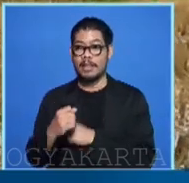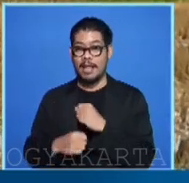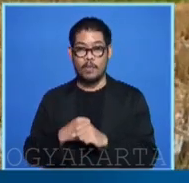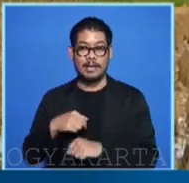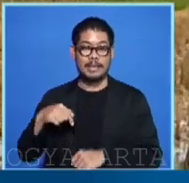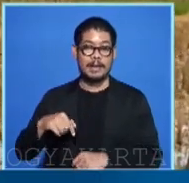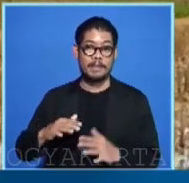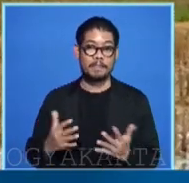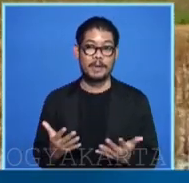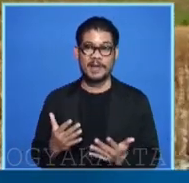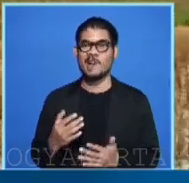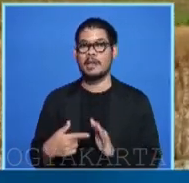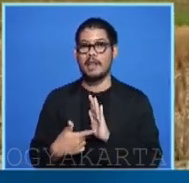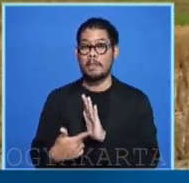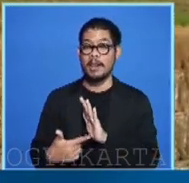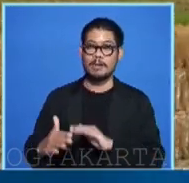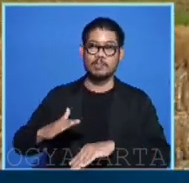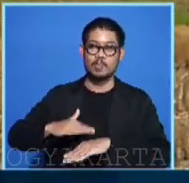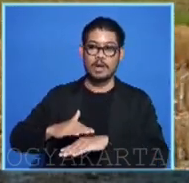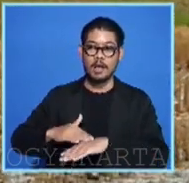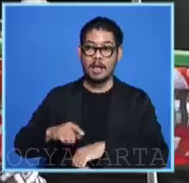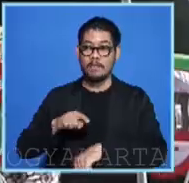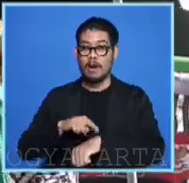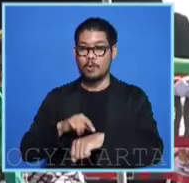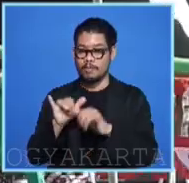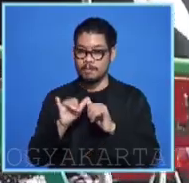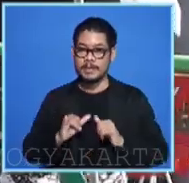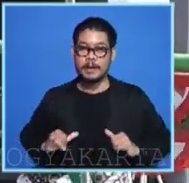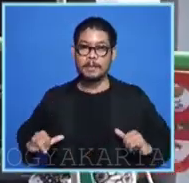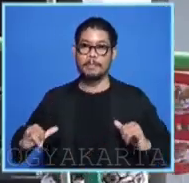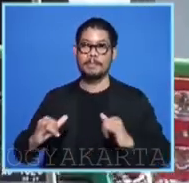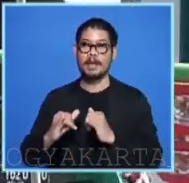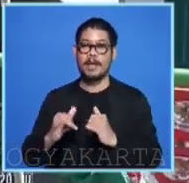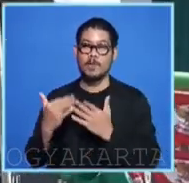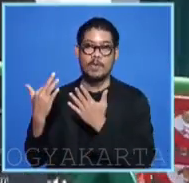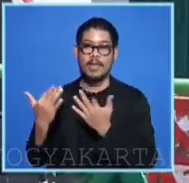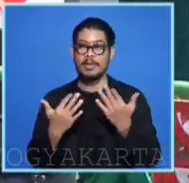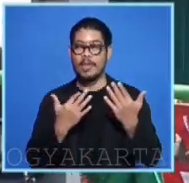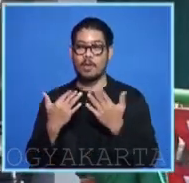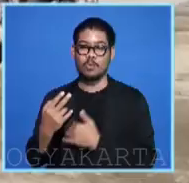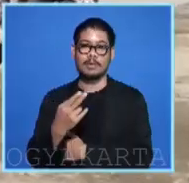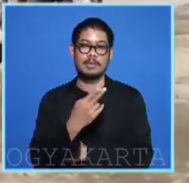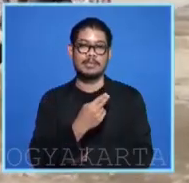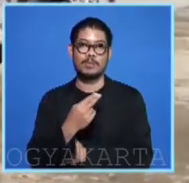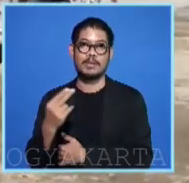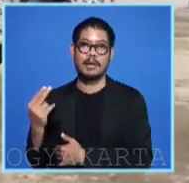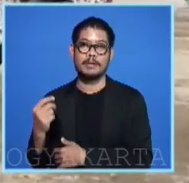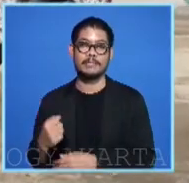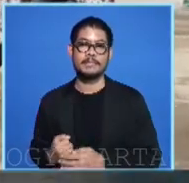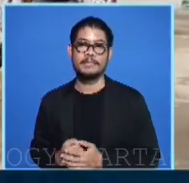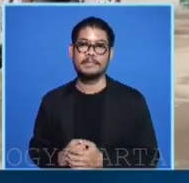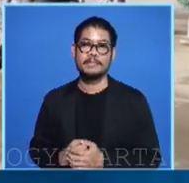RI ke-78 sebagai wujud syukur seluruh warga Pondok Kulon Kalitirto Berbah Sleman. Merti Dusun